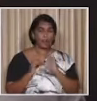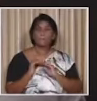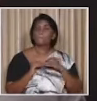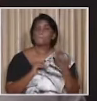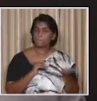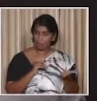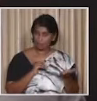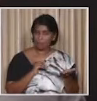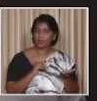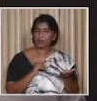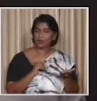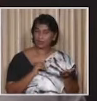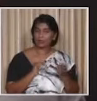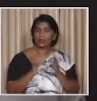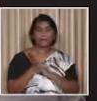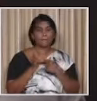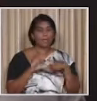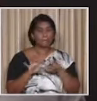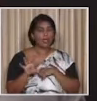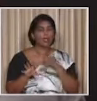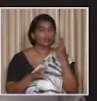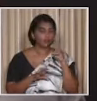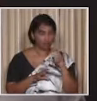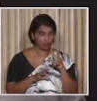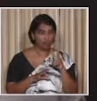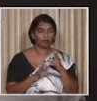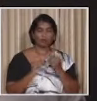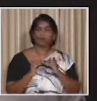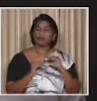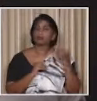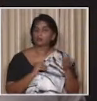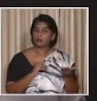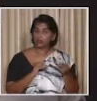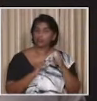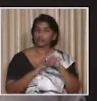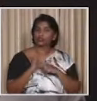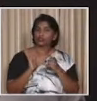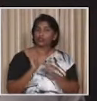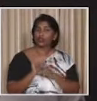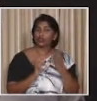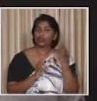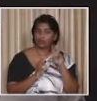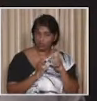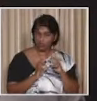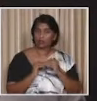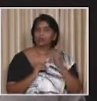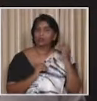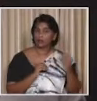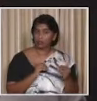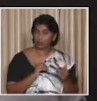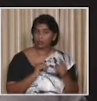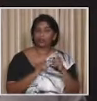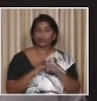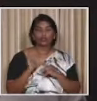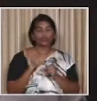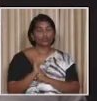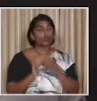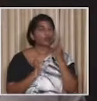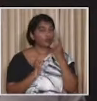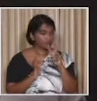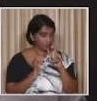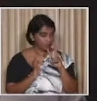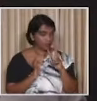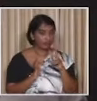පස්සේ මැයි මාසේ 12 ඊට පස්සේ ජුනි මාසේ 12 ඊට පස්සේ ජූලයි මාසේ 12